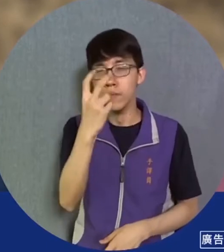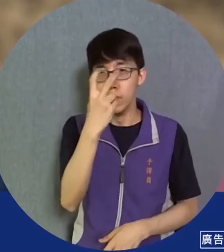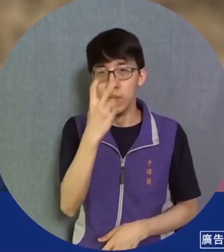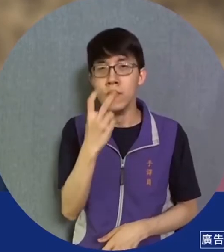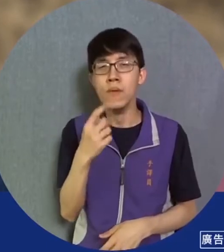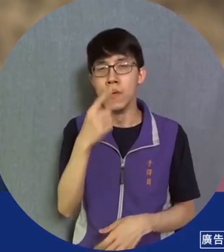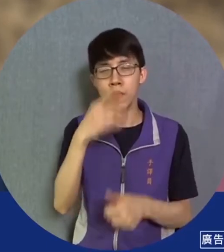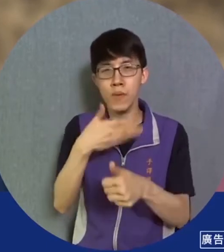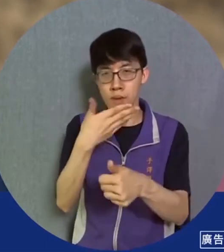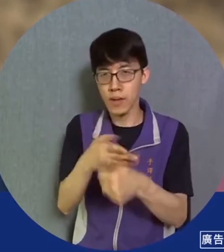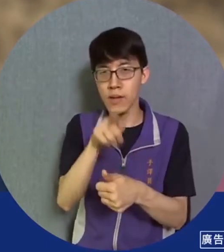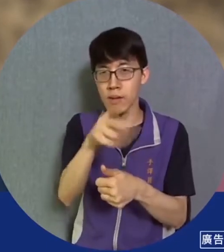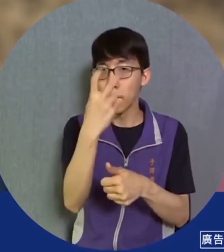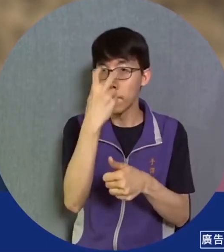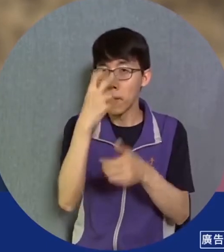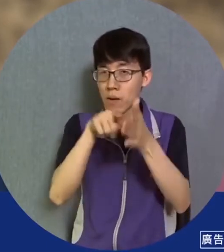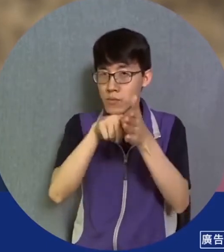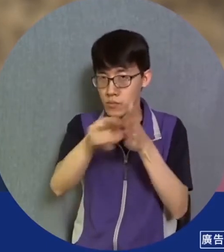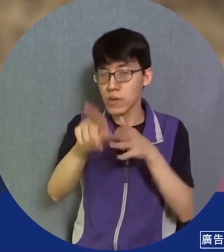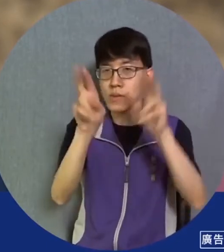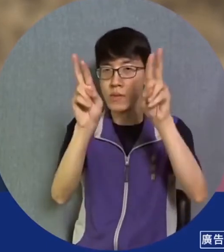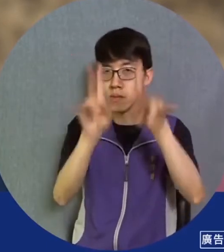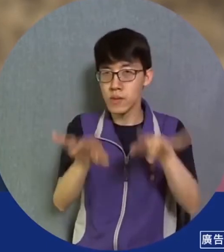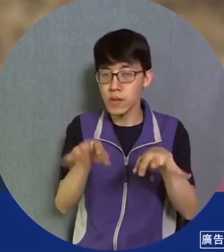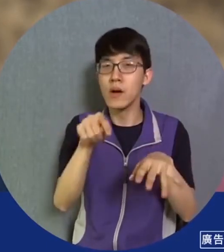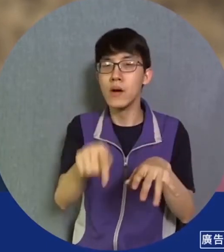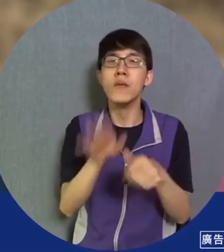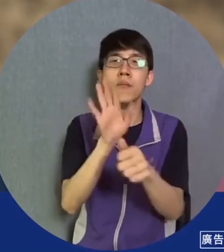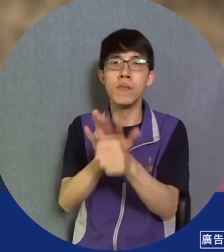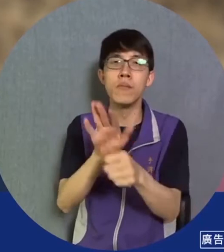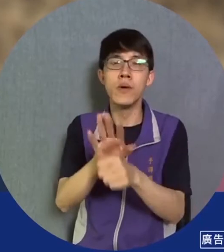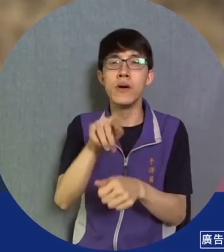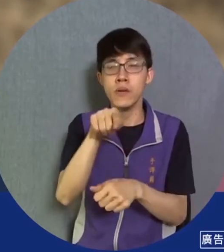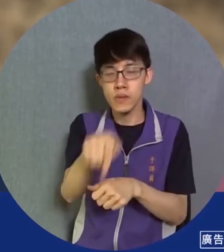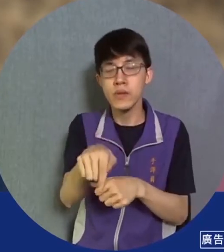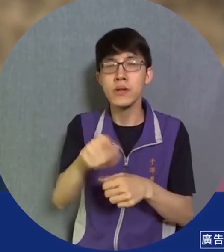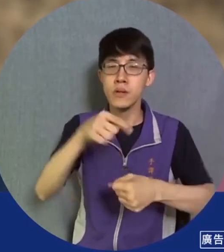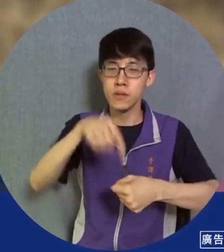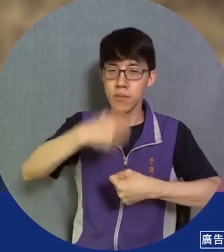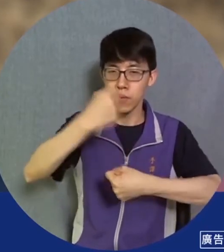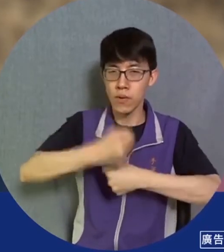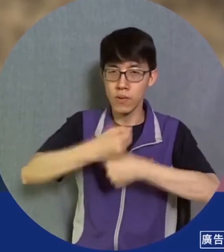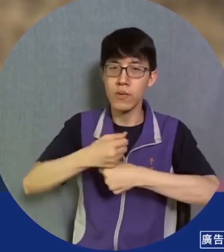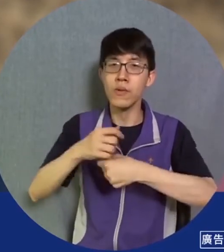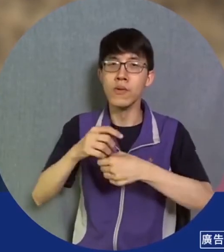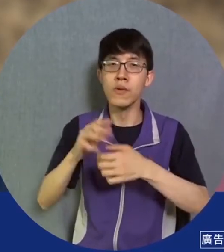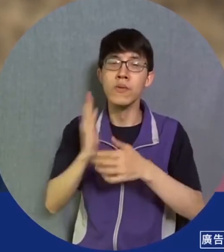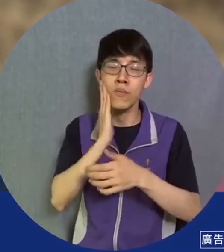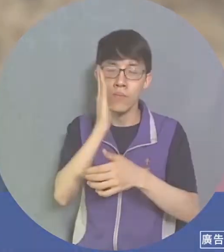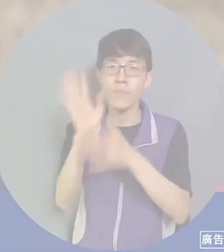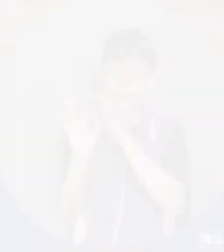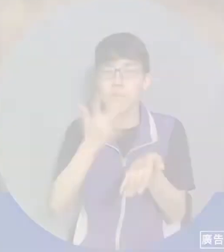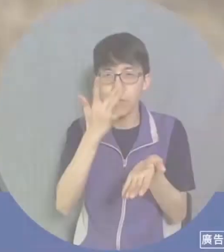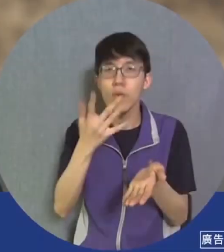给你一部盲用电脑，好让你也可以去旅行，在这家公司做文书处理这样子的一个